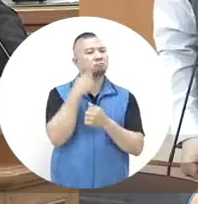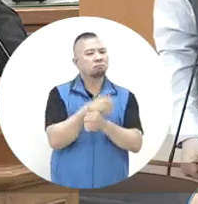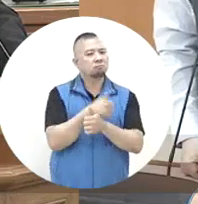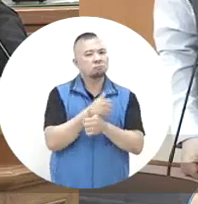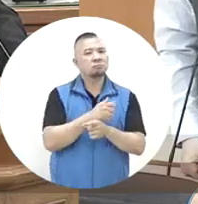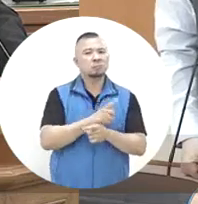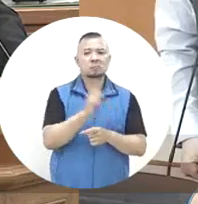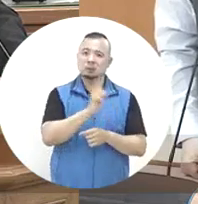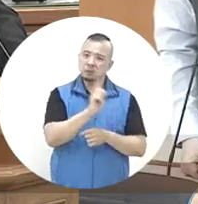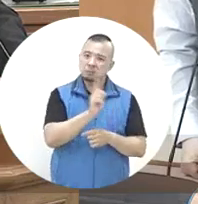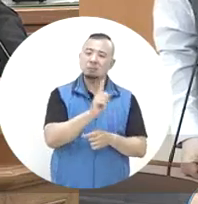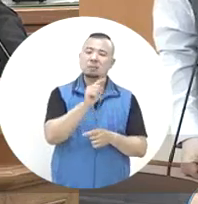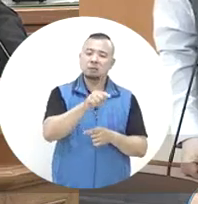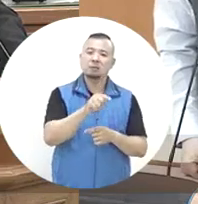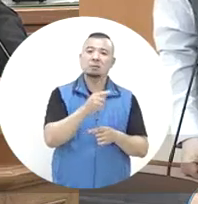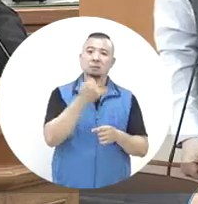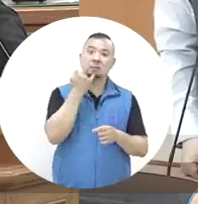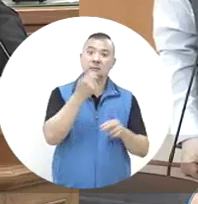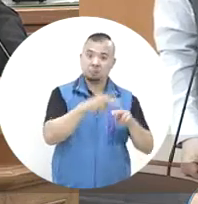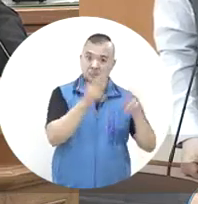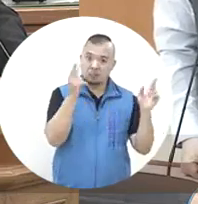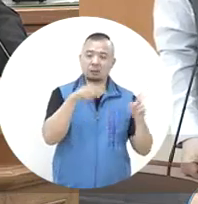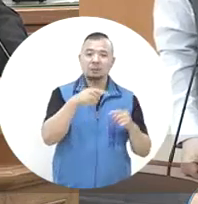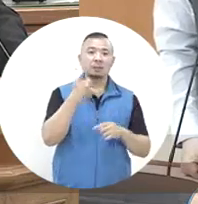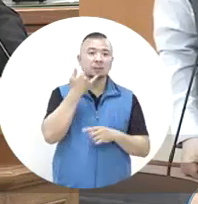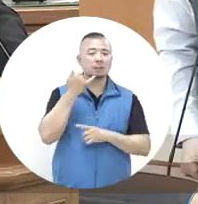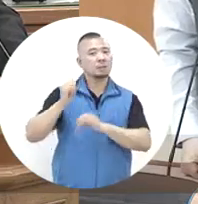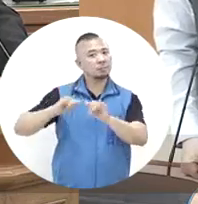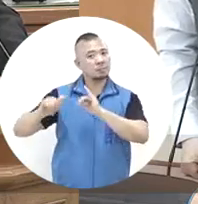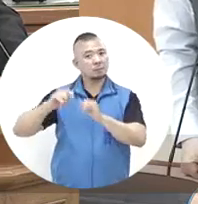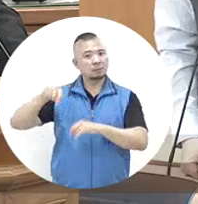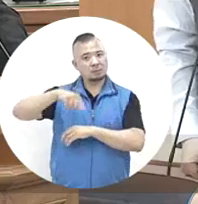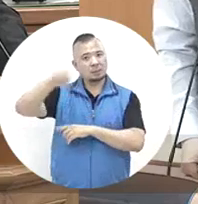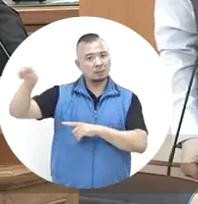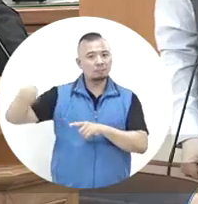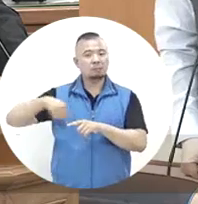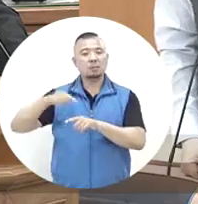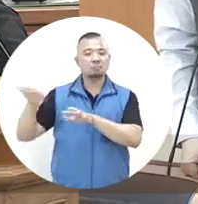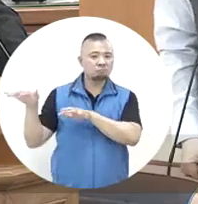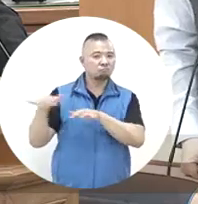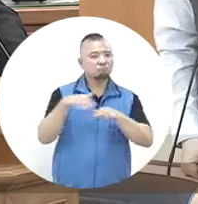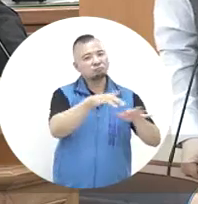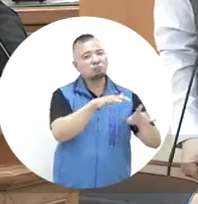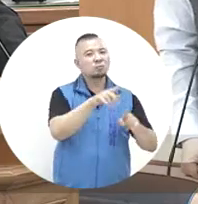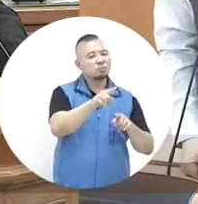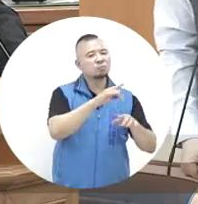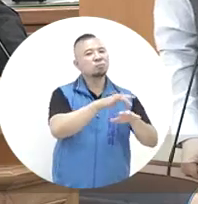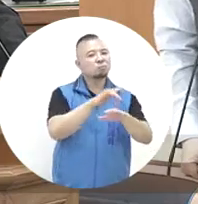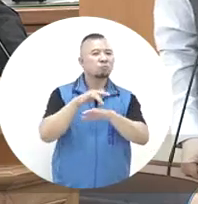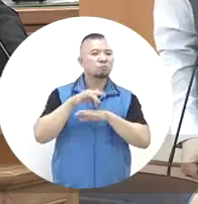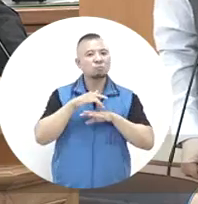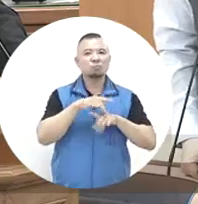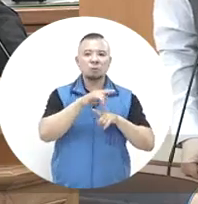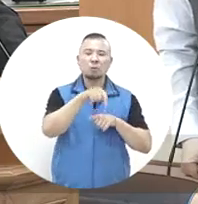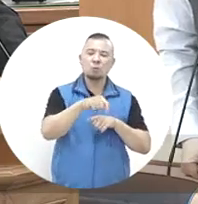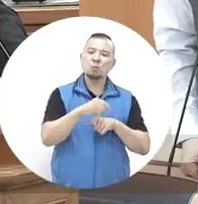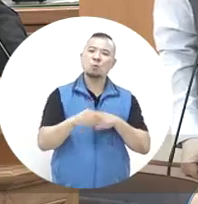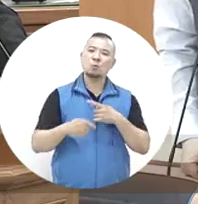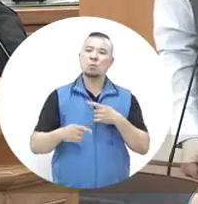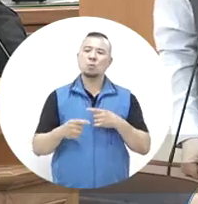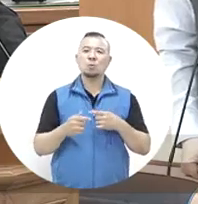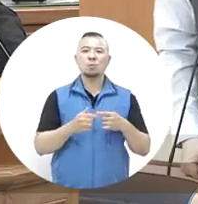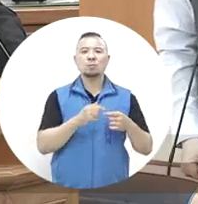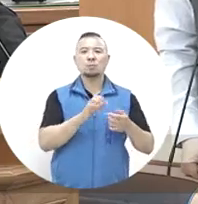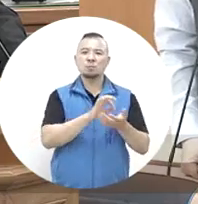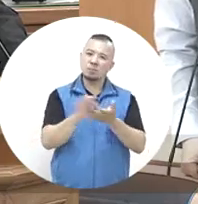先开放，我会尽早开放，因为让民众能够尽早使用啊。所以这里一定跟议员做一个报